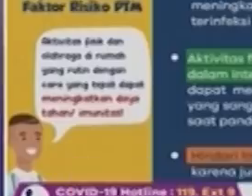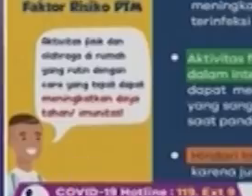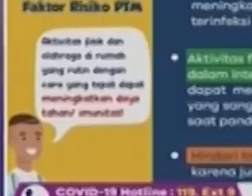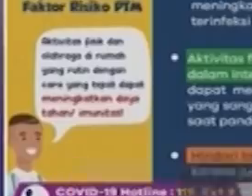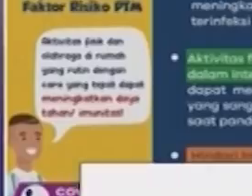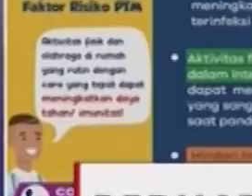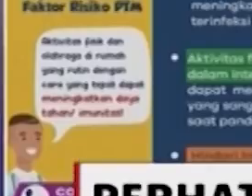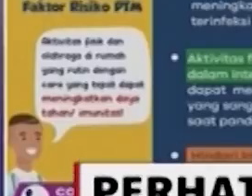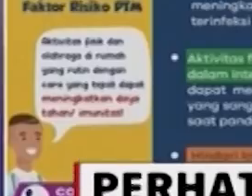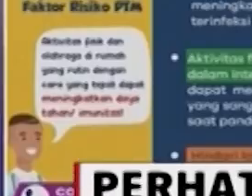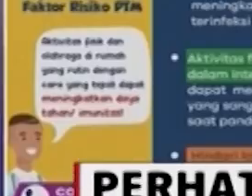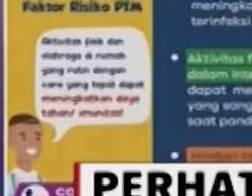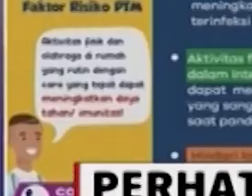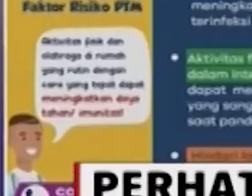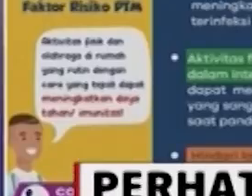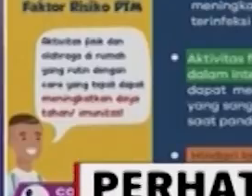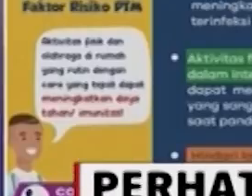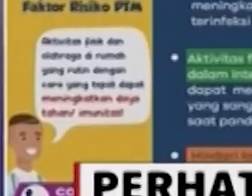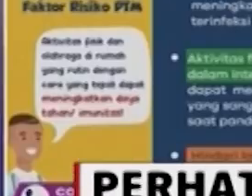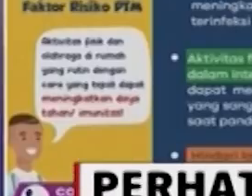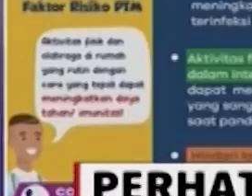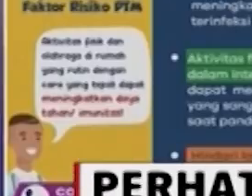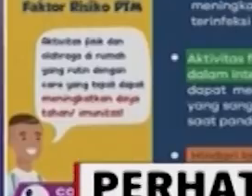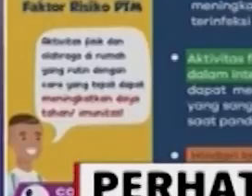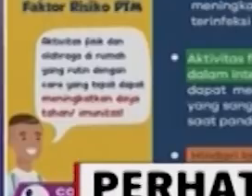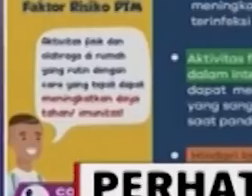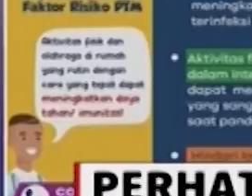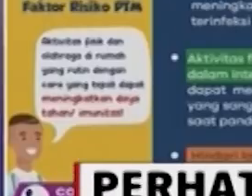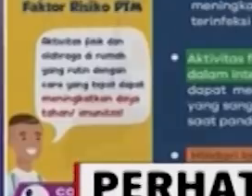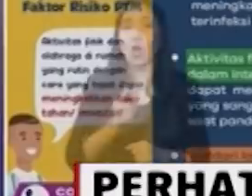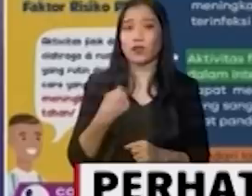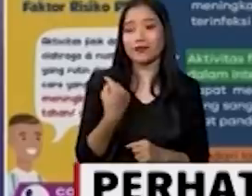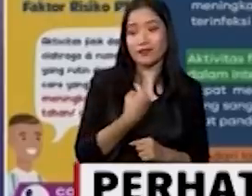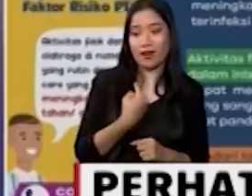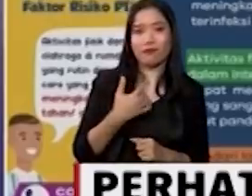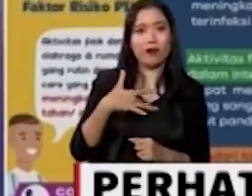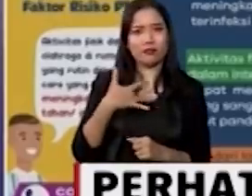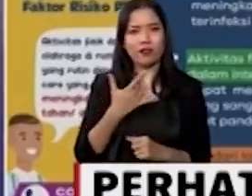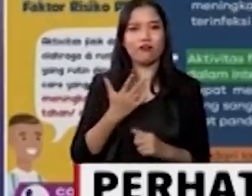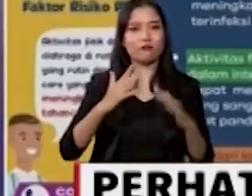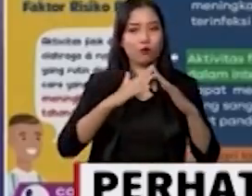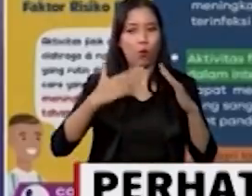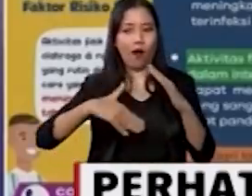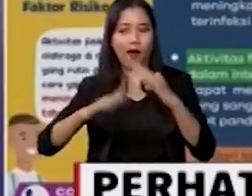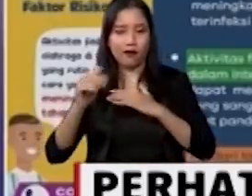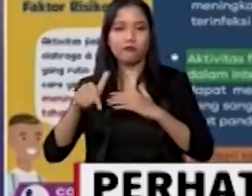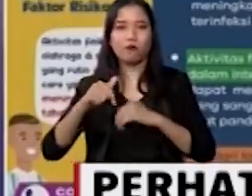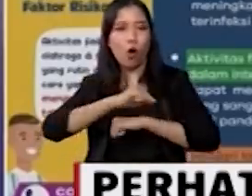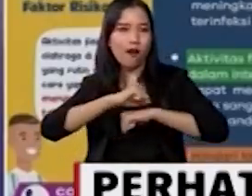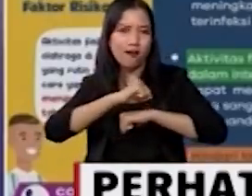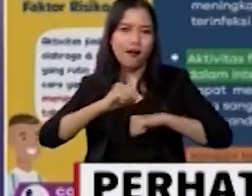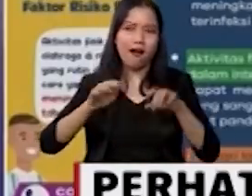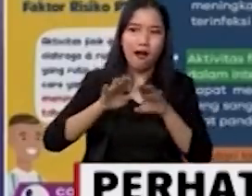dari COVID-19 tentunya. Kalau kita merasa berolahraga di luar rumah itu tidak aman, karena banyak kerumunan